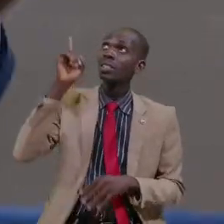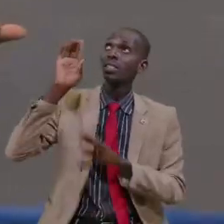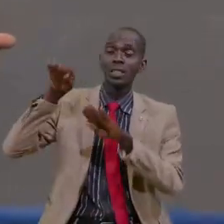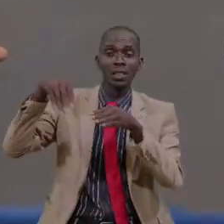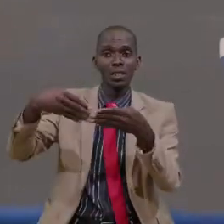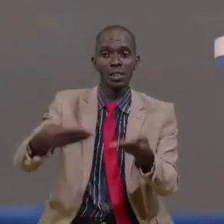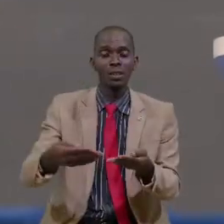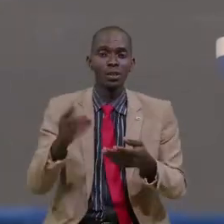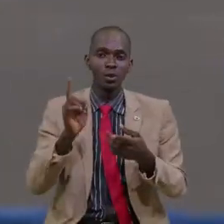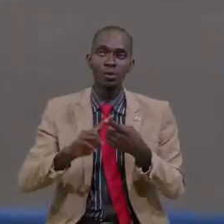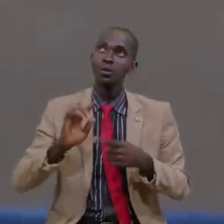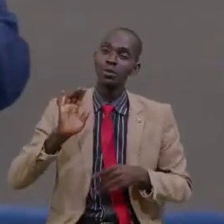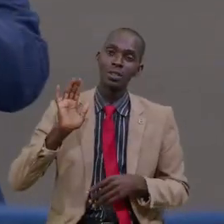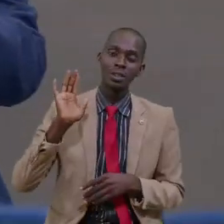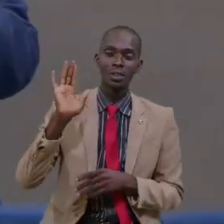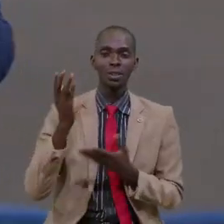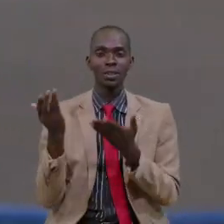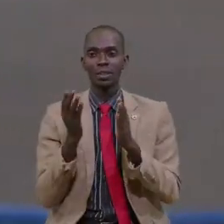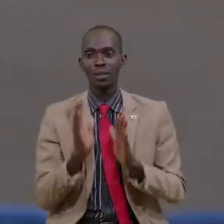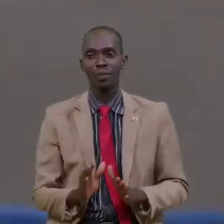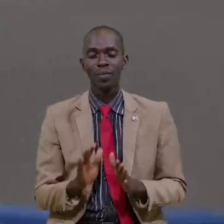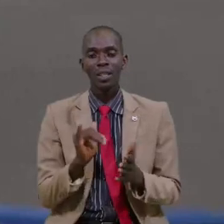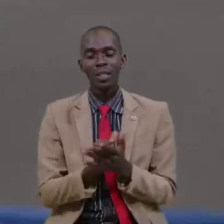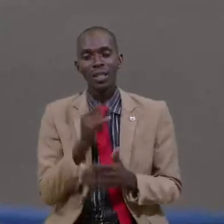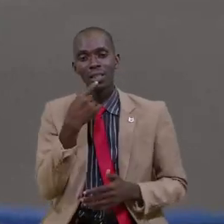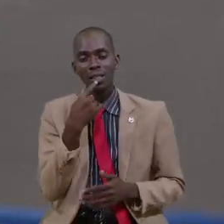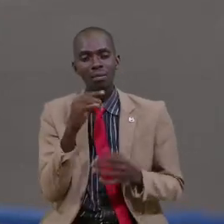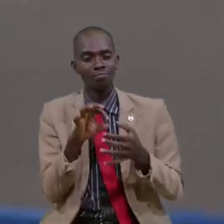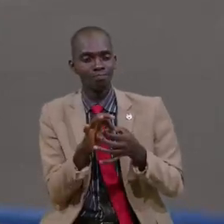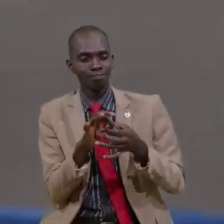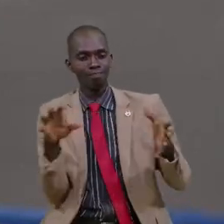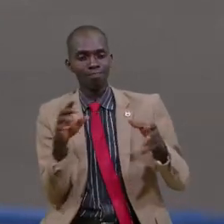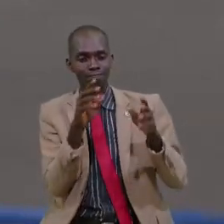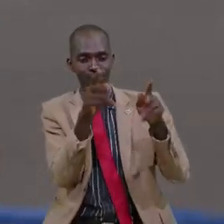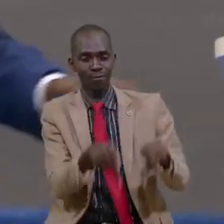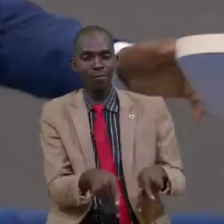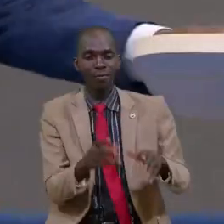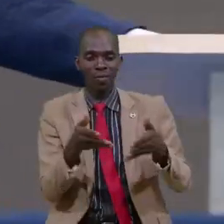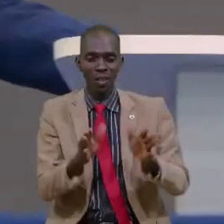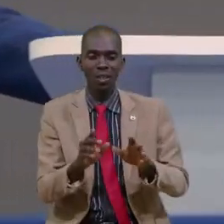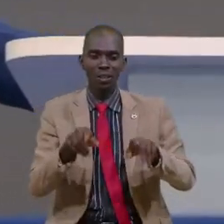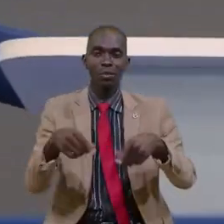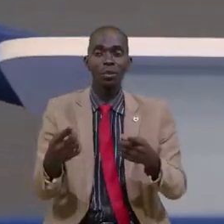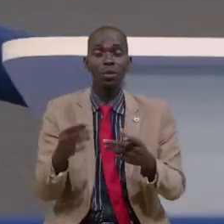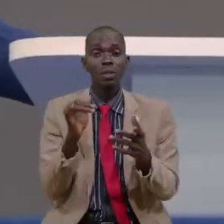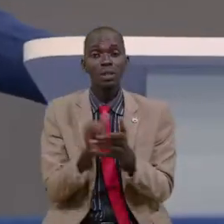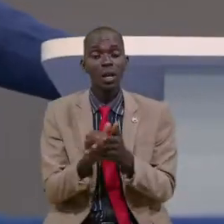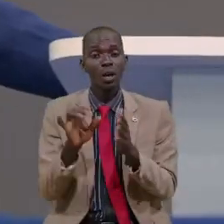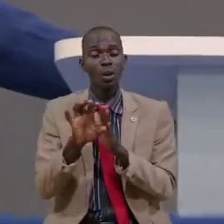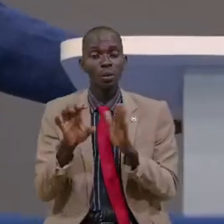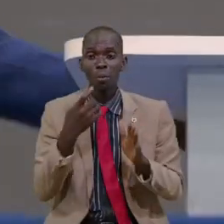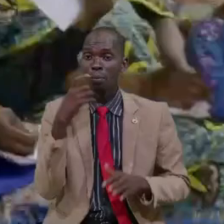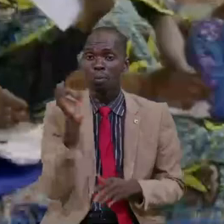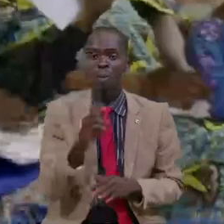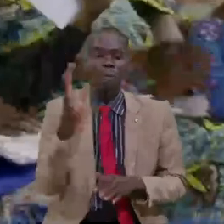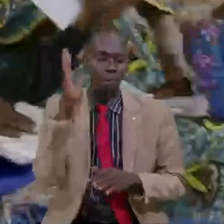donné à ses serviteurs, qui dit, déliez-le et laissez-le aller. Ce